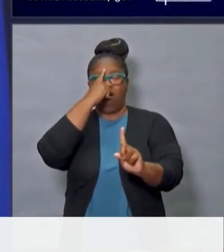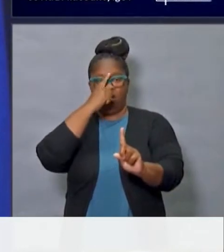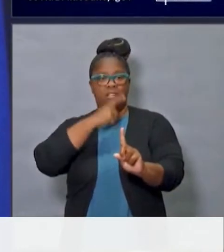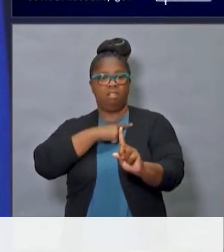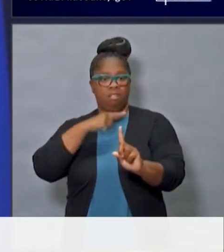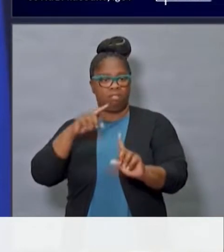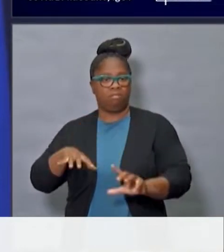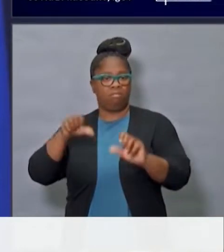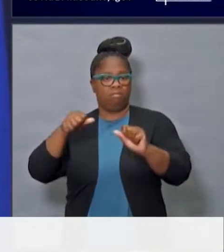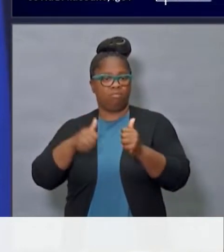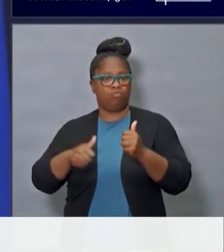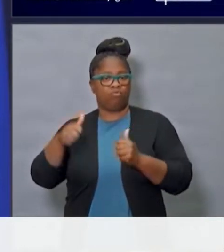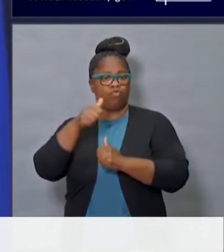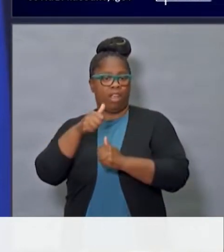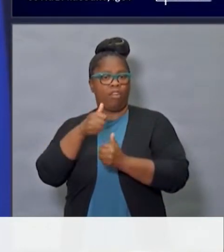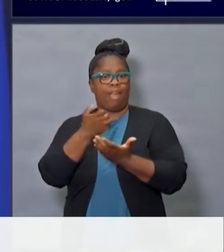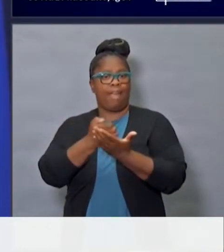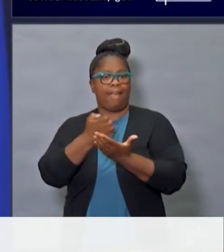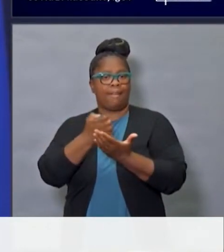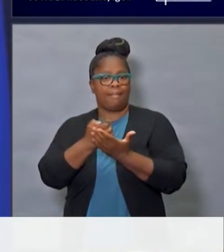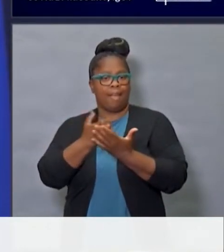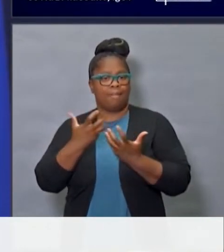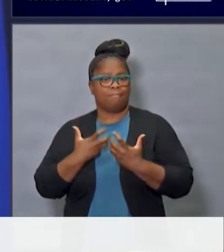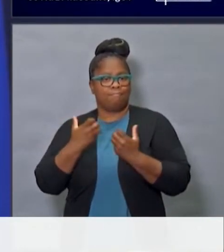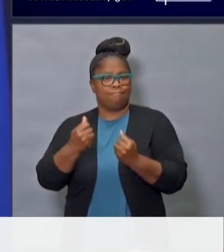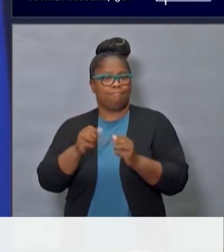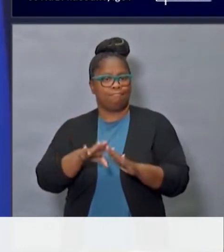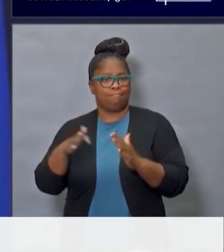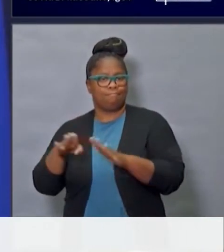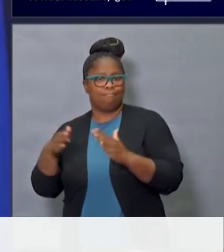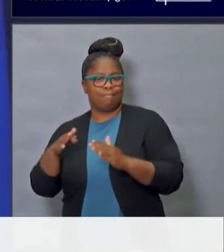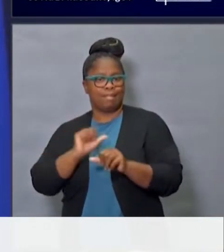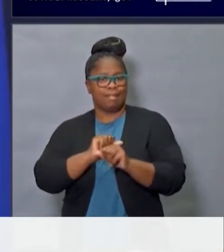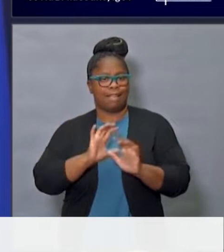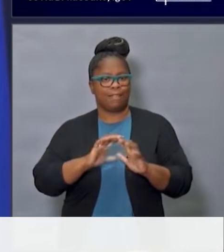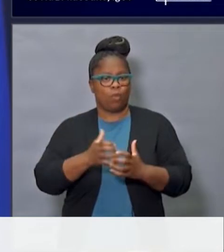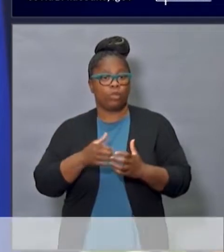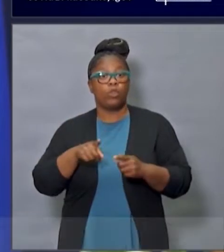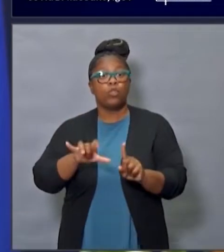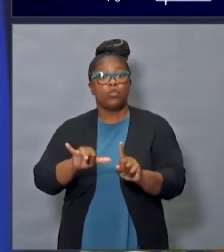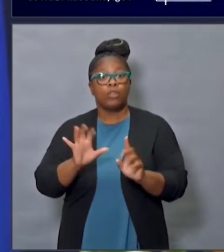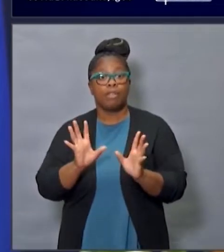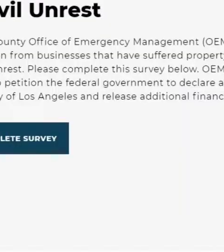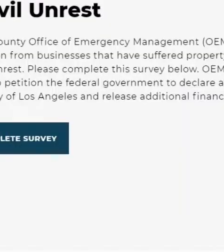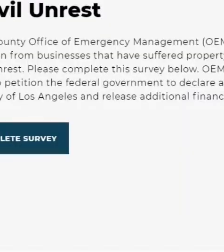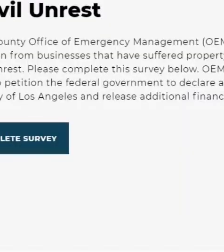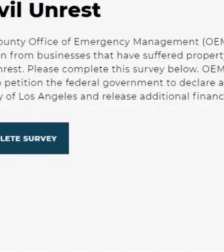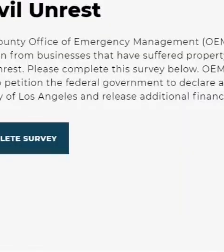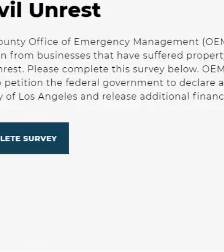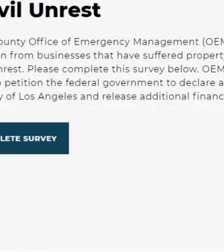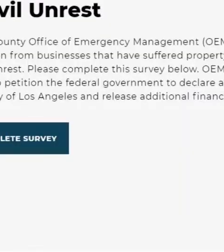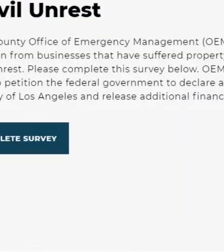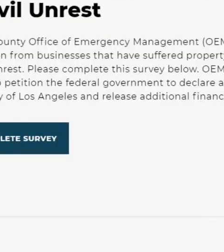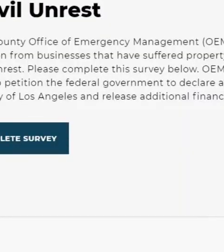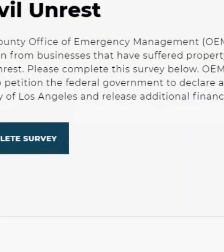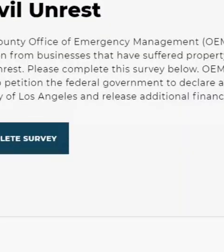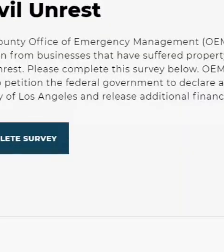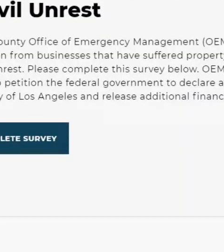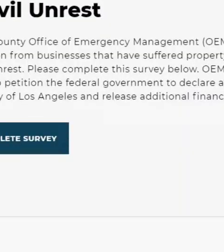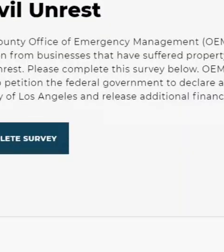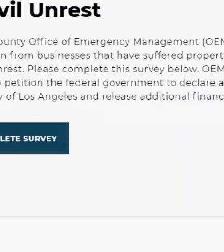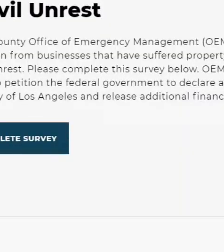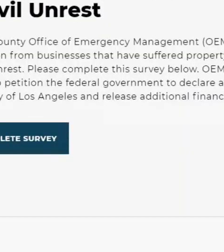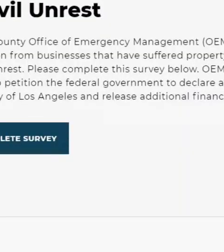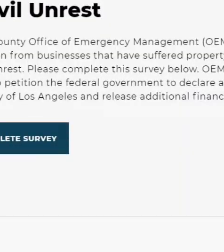카운티 정부는 우선 피해 없어 들이 자발적인 신고 접수부터 받고 있습니다 la 카운티 전체 피해 규모를